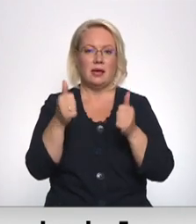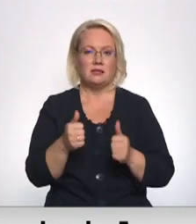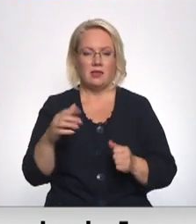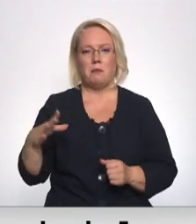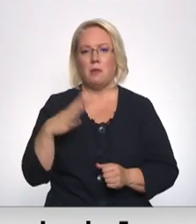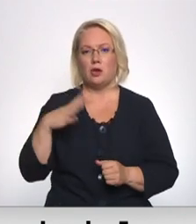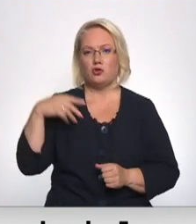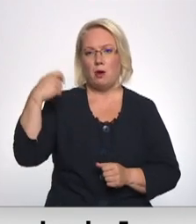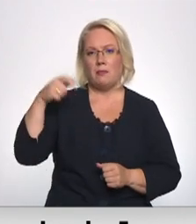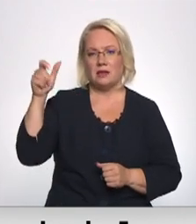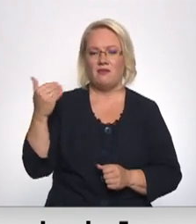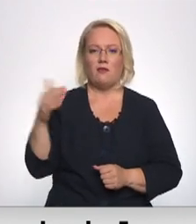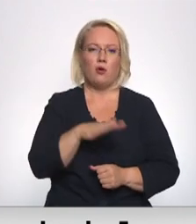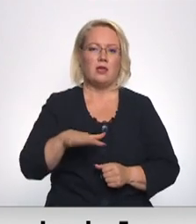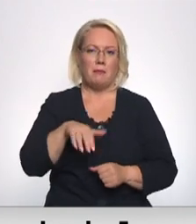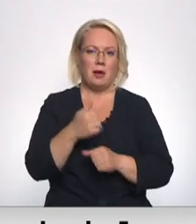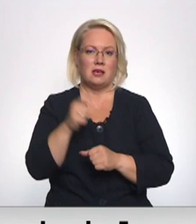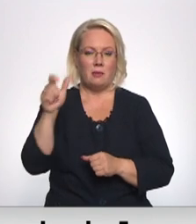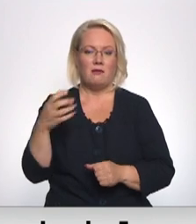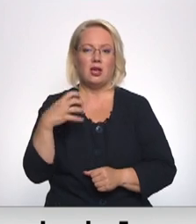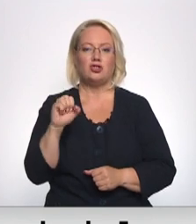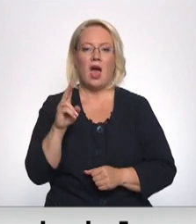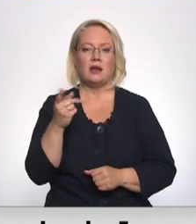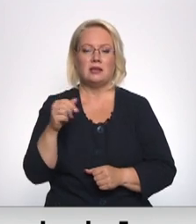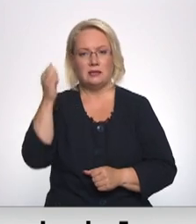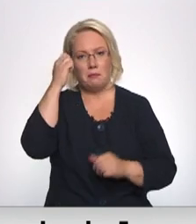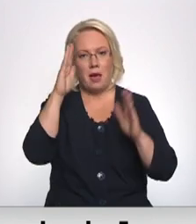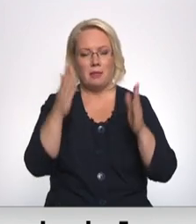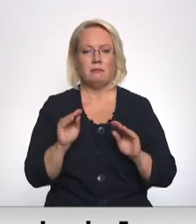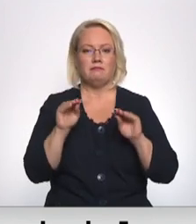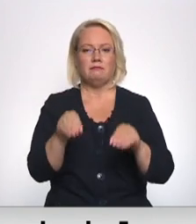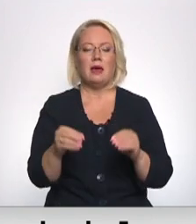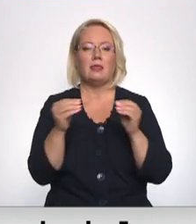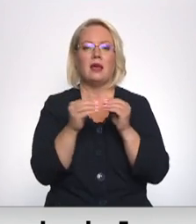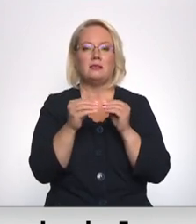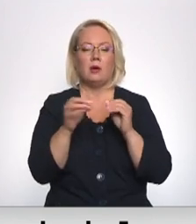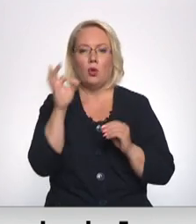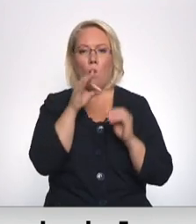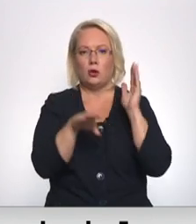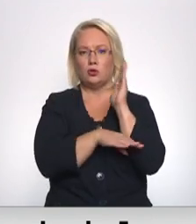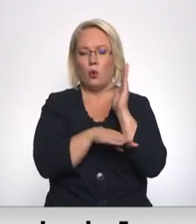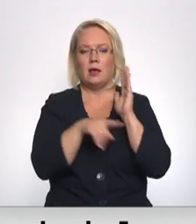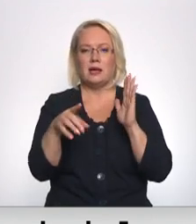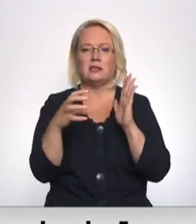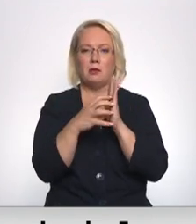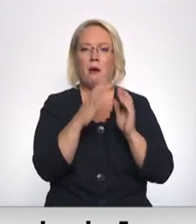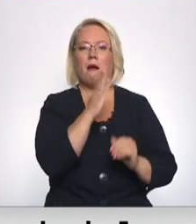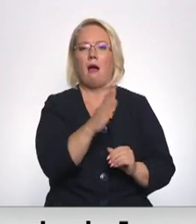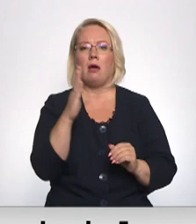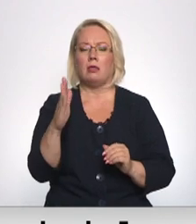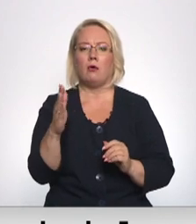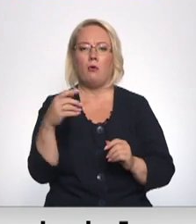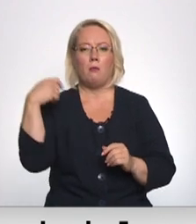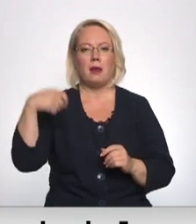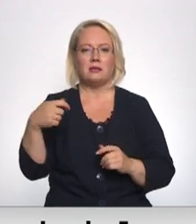eksprezidenti vai viņu dzimtas pārstāvi līdzās Jāņa Čakstes piemineklim Jelgavā iestādīja 10 ozolus, kas simbolizēs katru prezidentūras